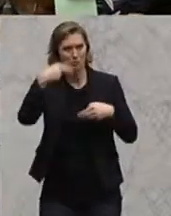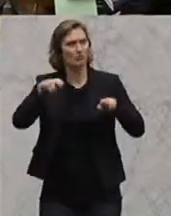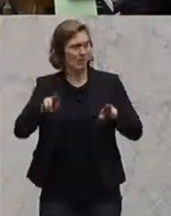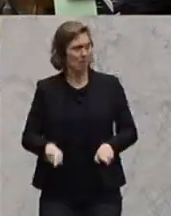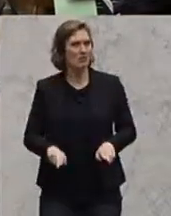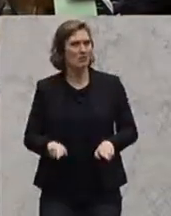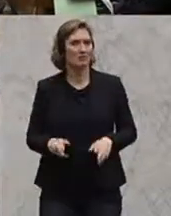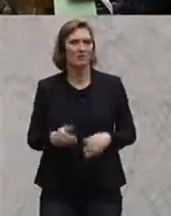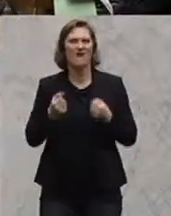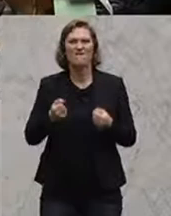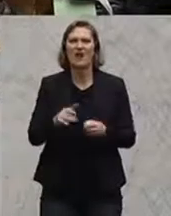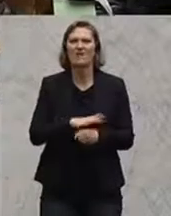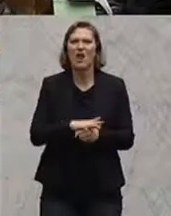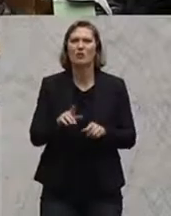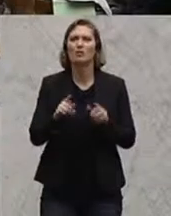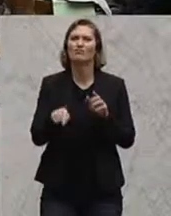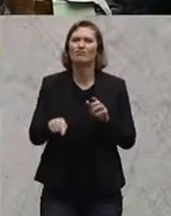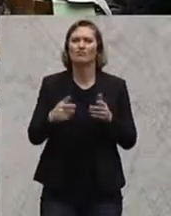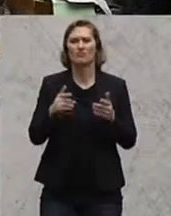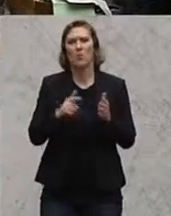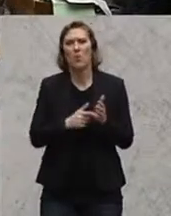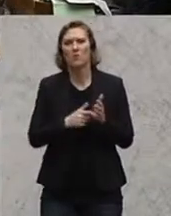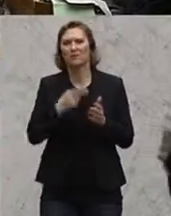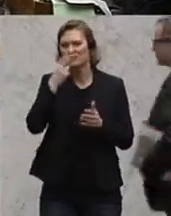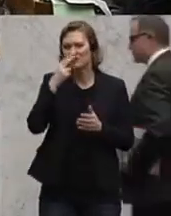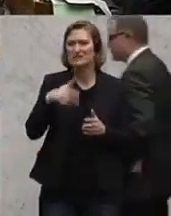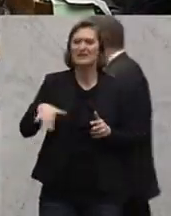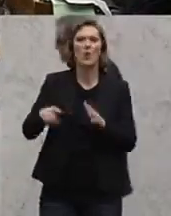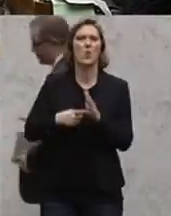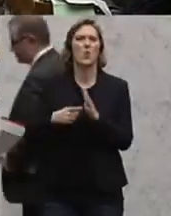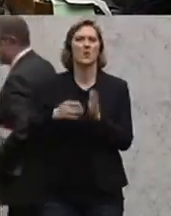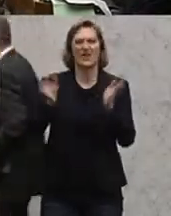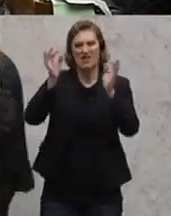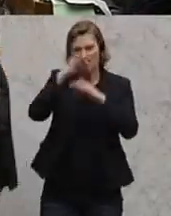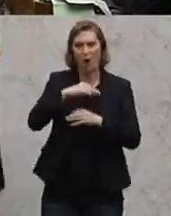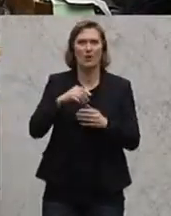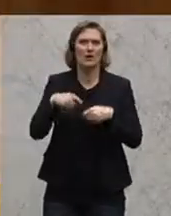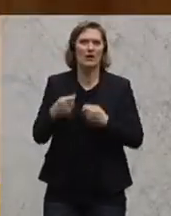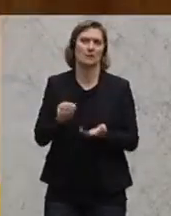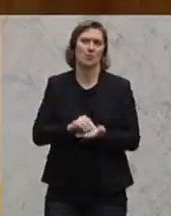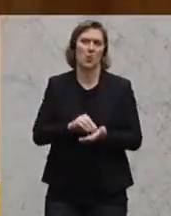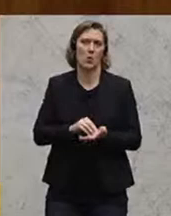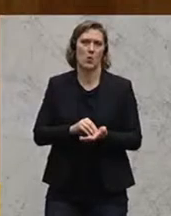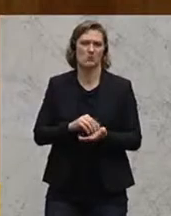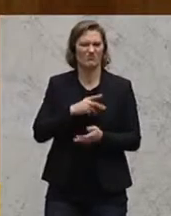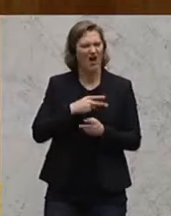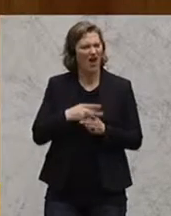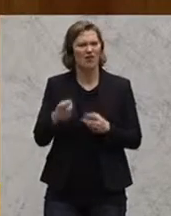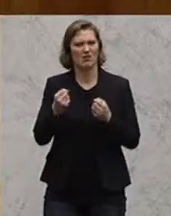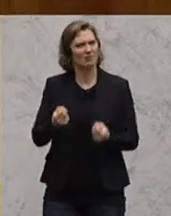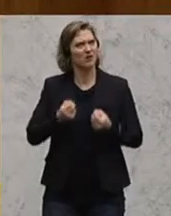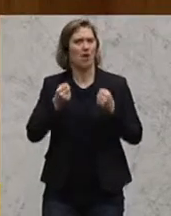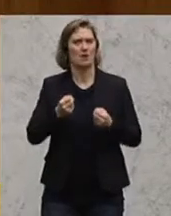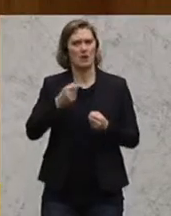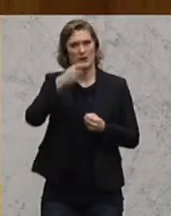Menschenrecht. Vergewaltigungen sind leider auch hierzulande noch viel zu häufig und oft traurige Realität. Sie sind reine Gewalt, sie sind